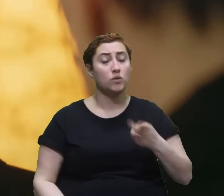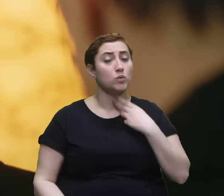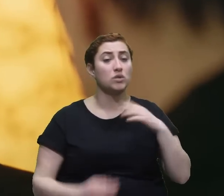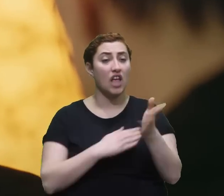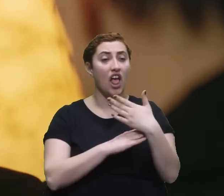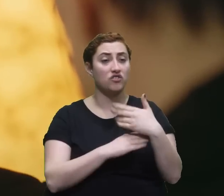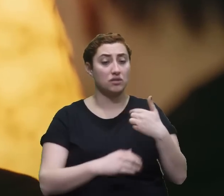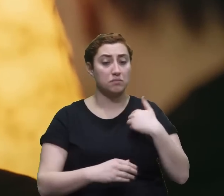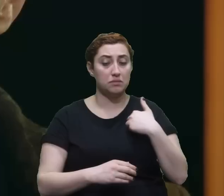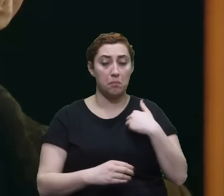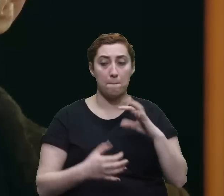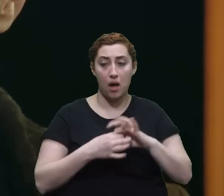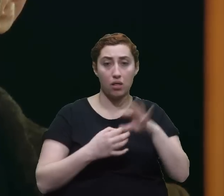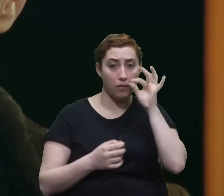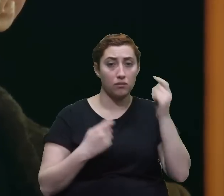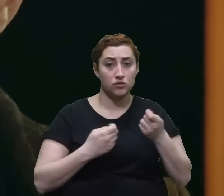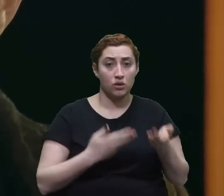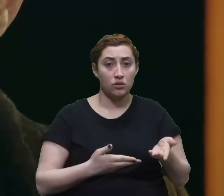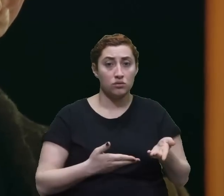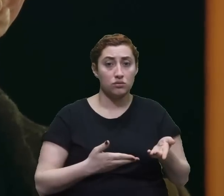Rus sefir zaten bizim adamımız.